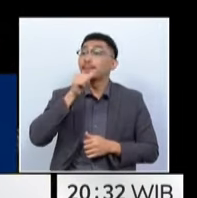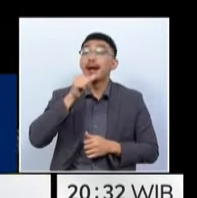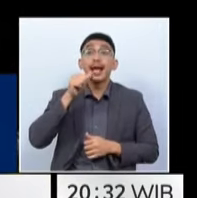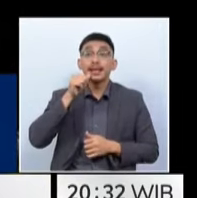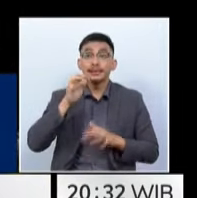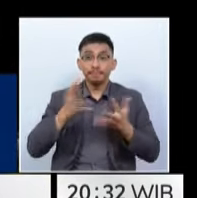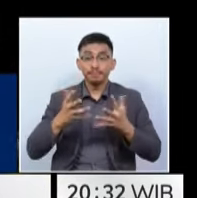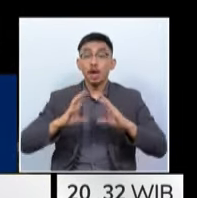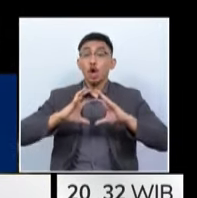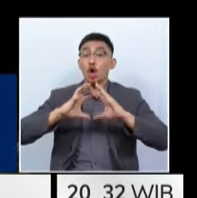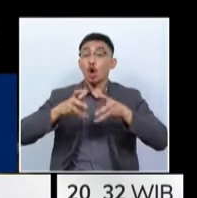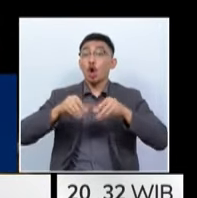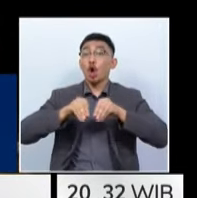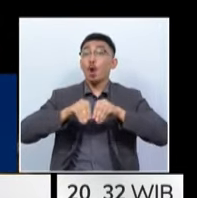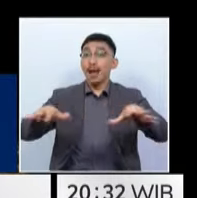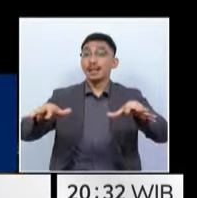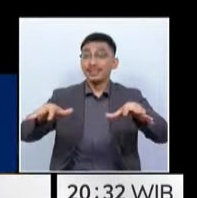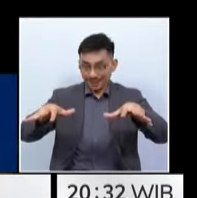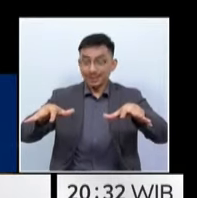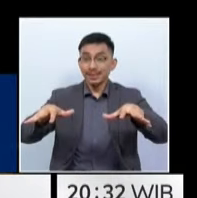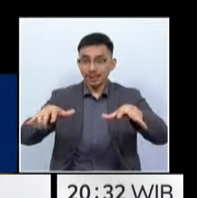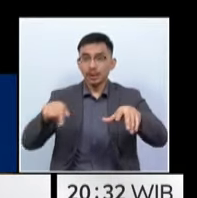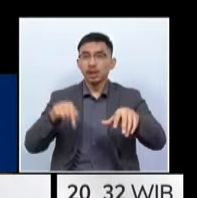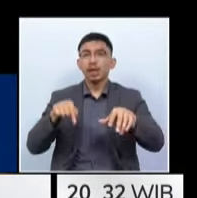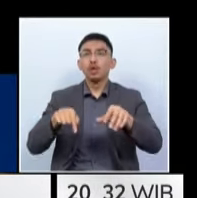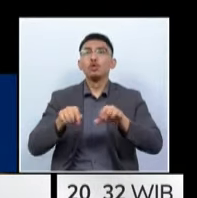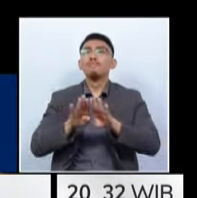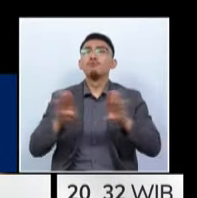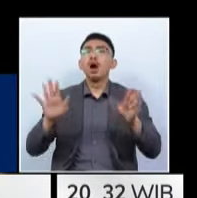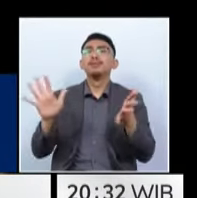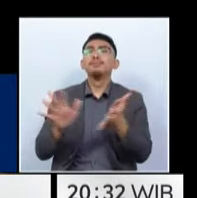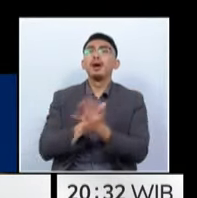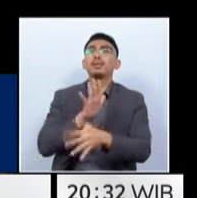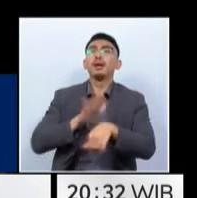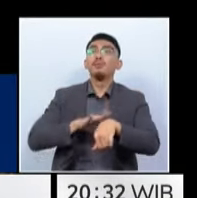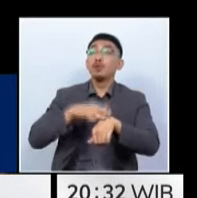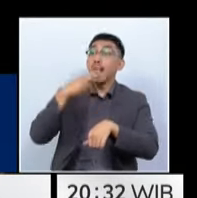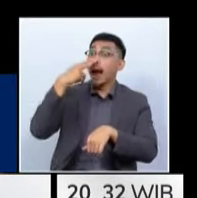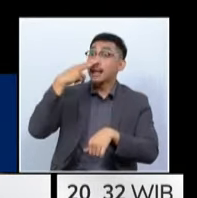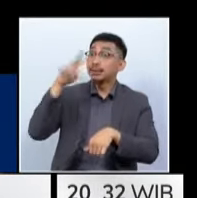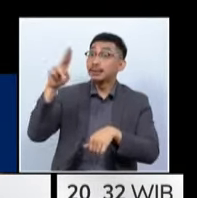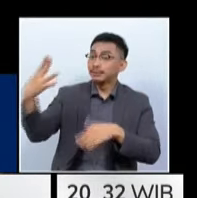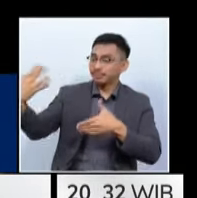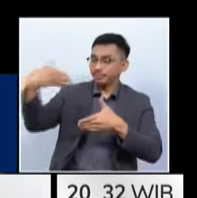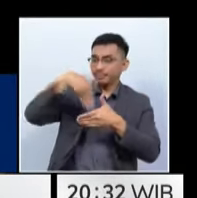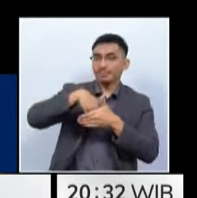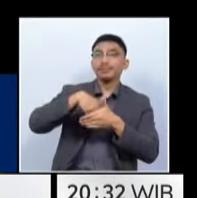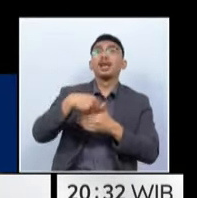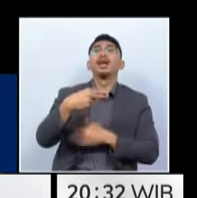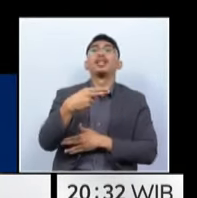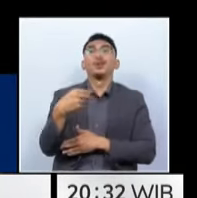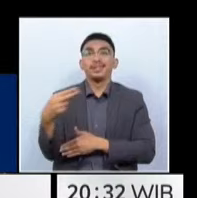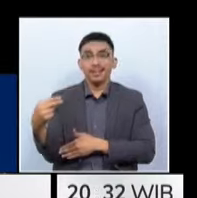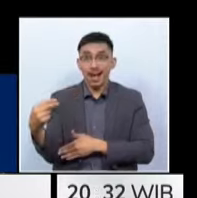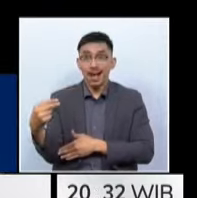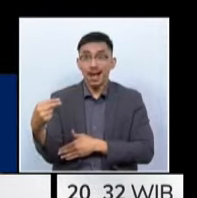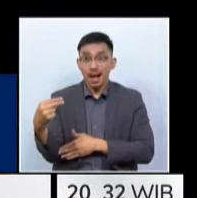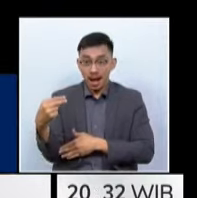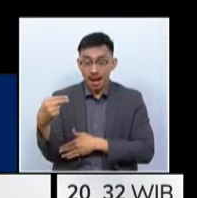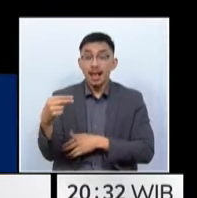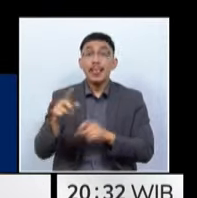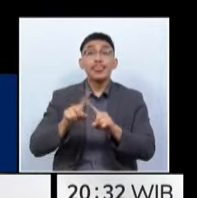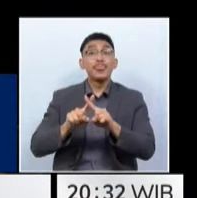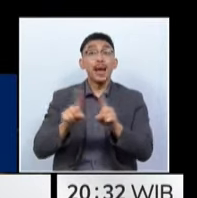globalisasi membuka peluang masuknya budaya asing ke Indonesia tetapi juga memungkinkan budaya